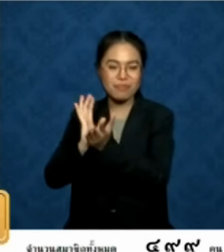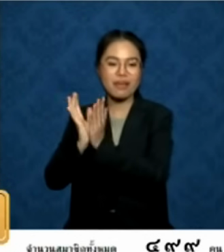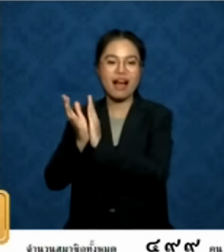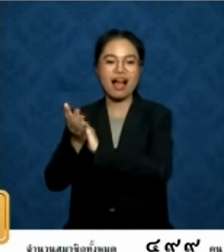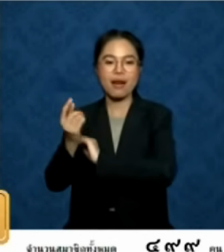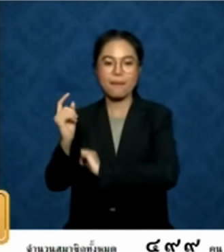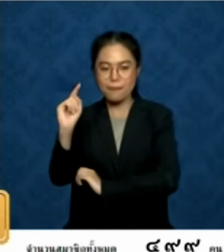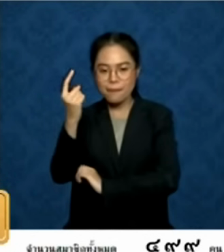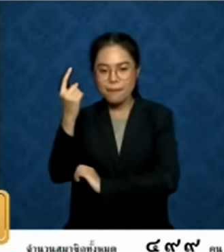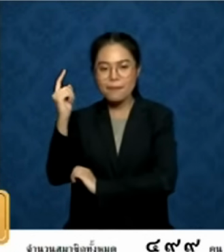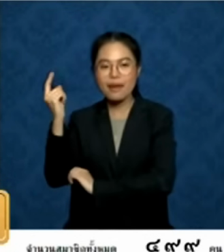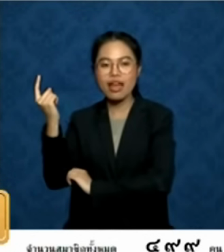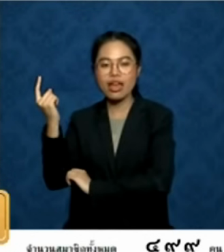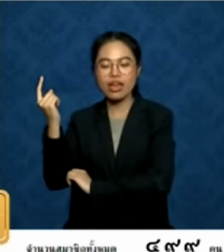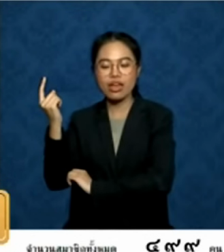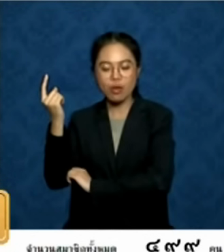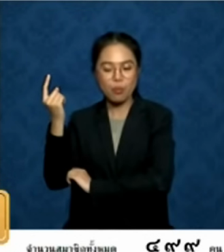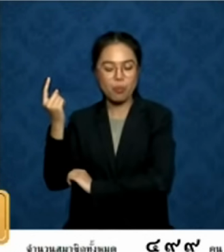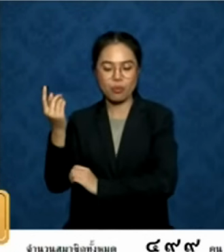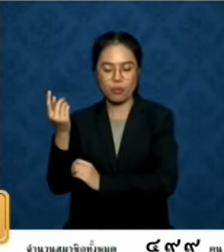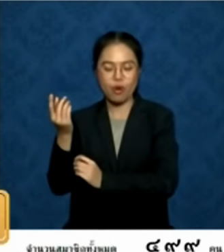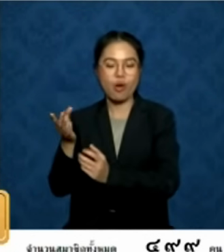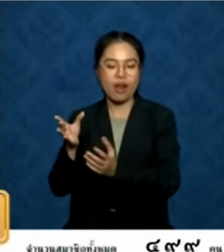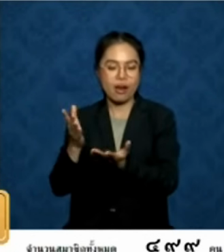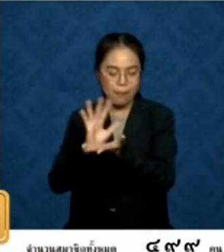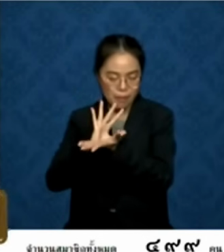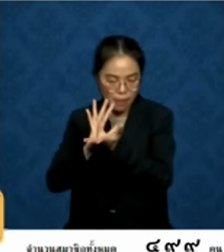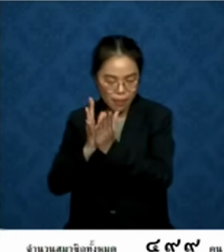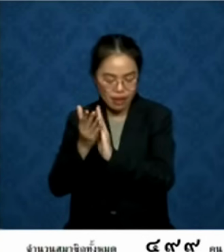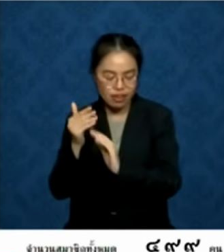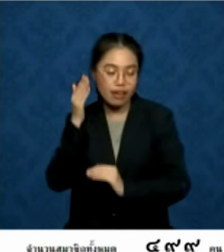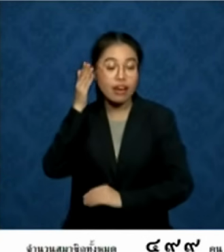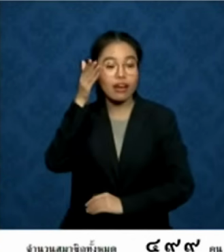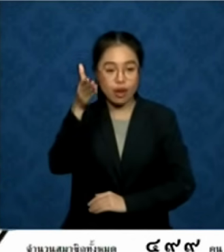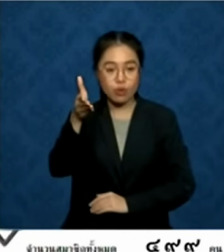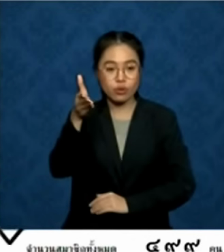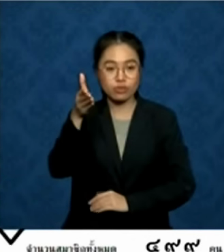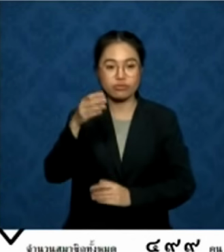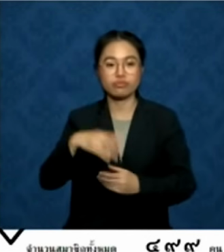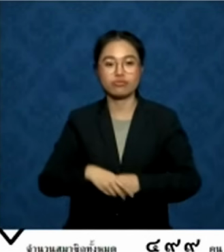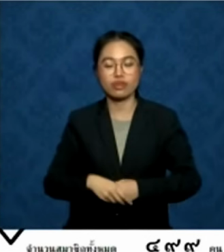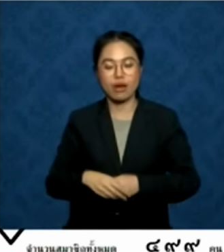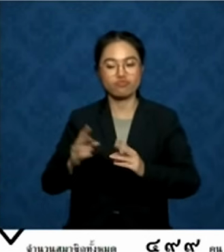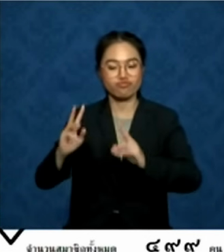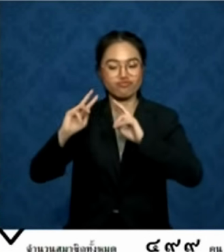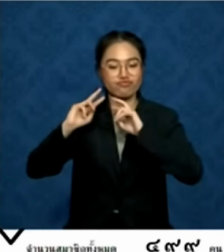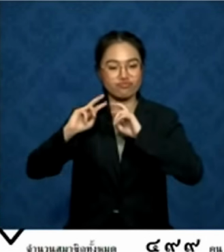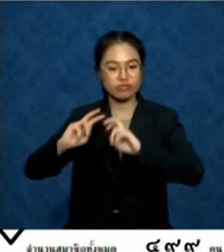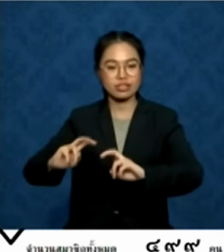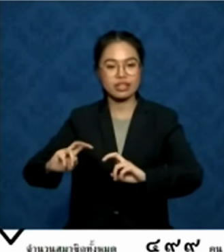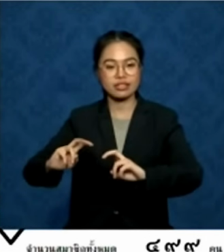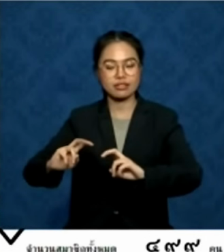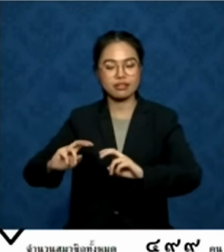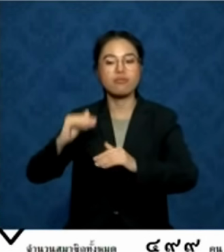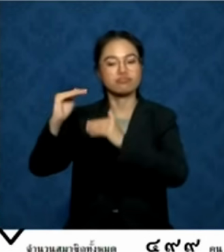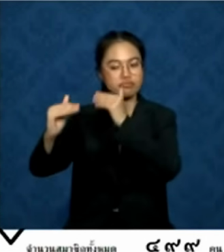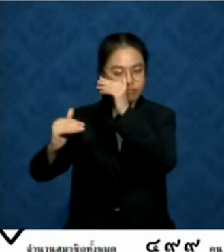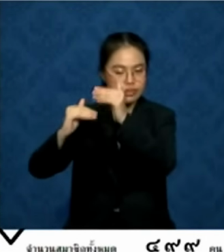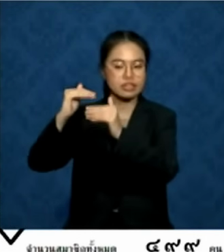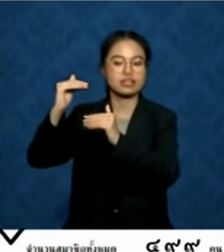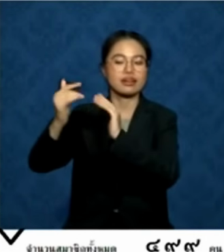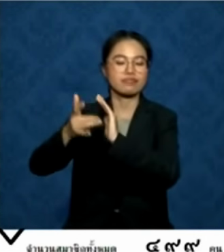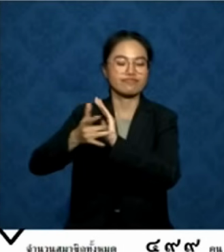พร้อมรับการเปลี่ยนแปลงและความท้าทายใหม่ที่จะเกิดขึ้นในอนาคตด้วยการวิจัยพัฒนานวัตกรรม